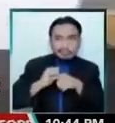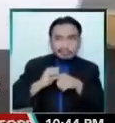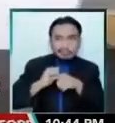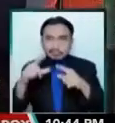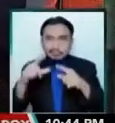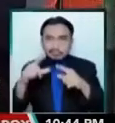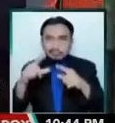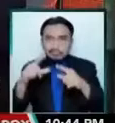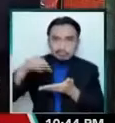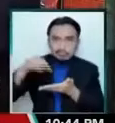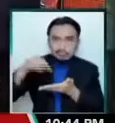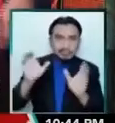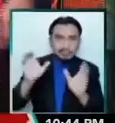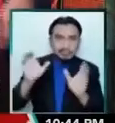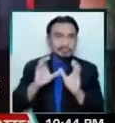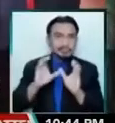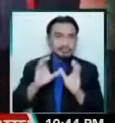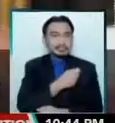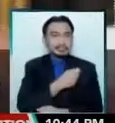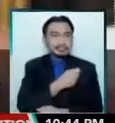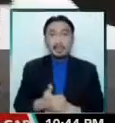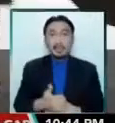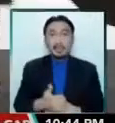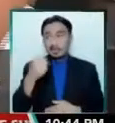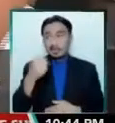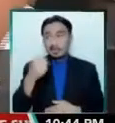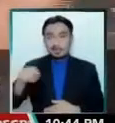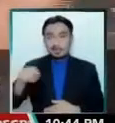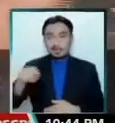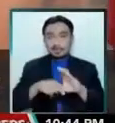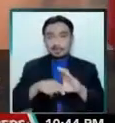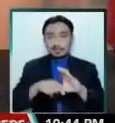Bakit? Pati ilang pasero, nakikipractice na rin.